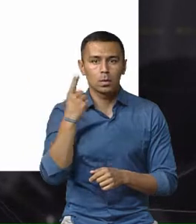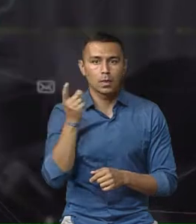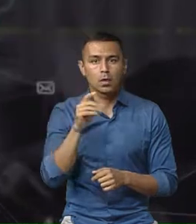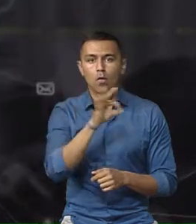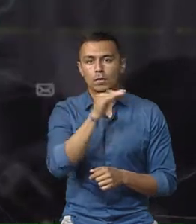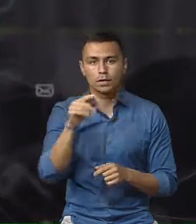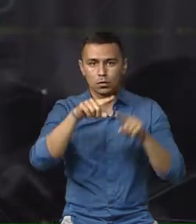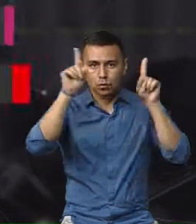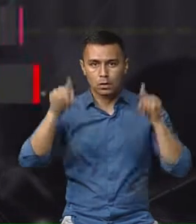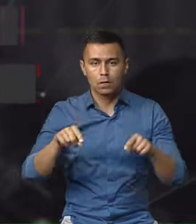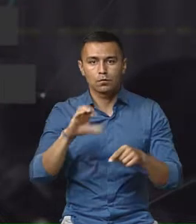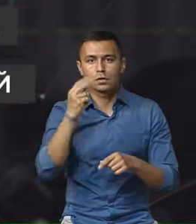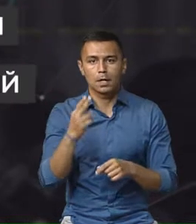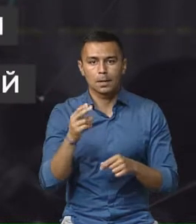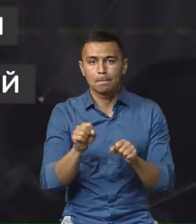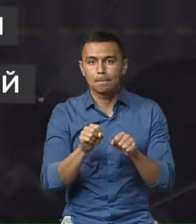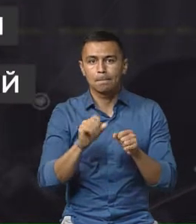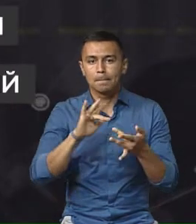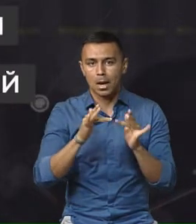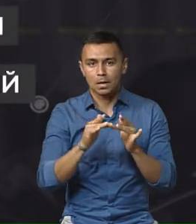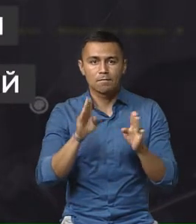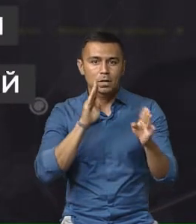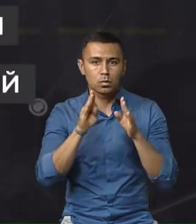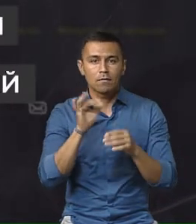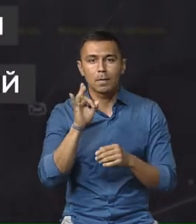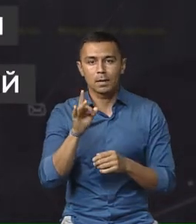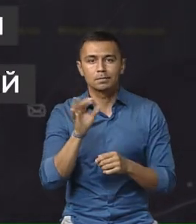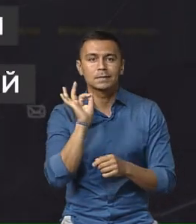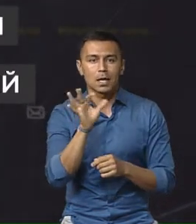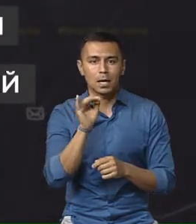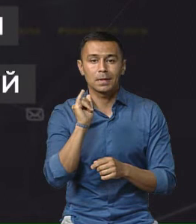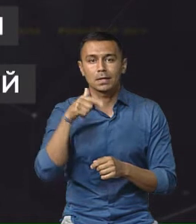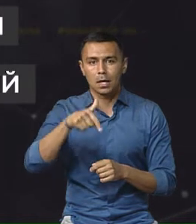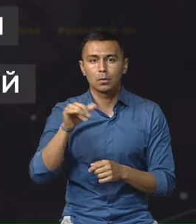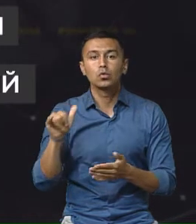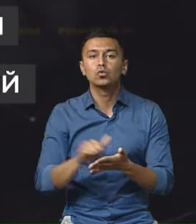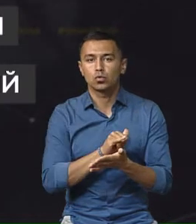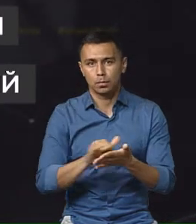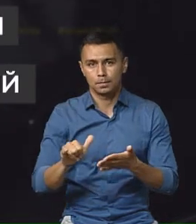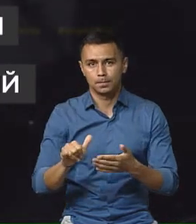офіційних сторінках у соціальних мережах – Facebook, Viber, Telegram, Instagram та YouTube-каналі.